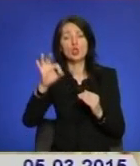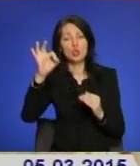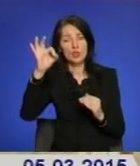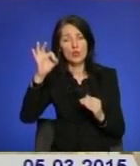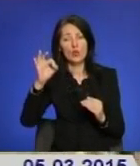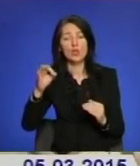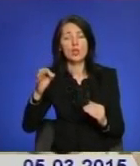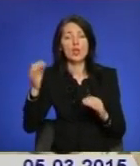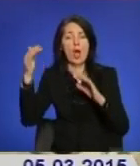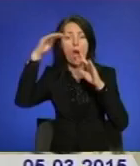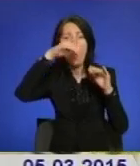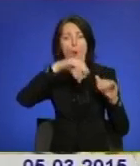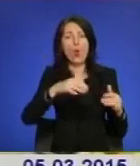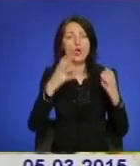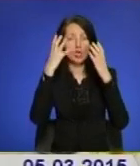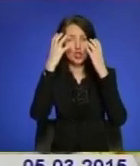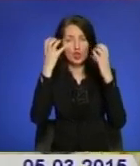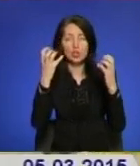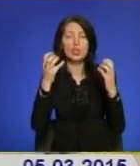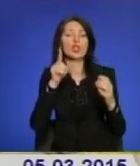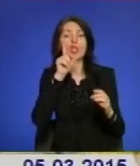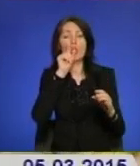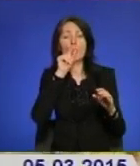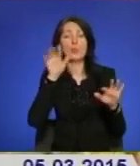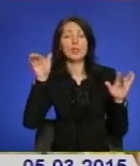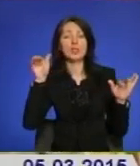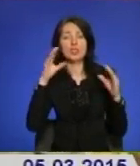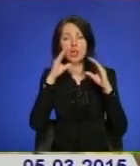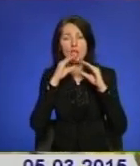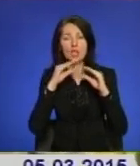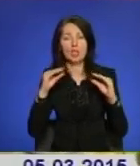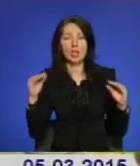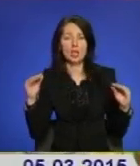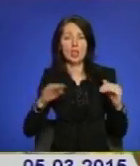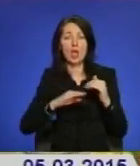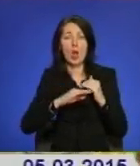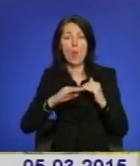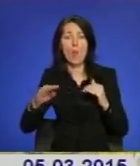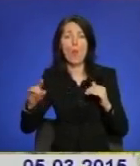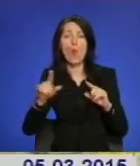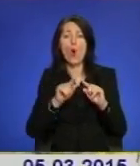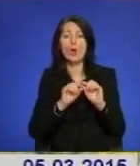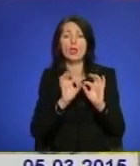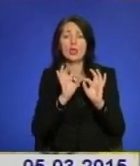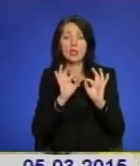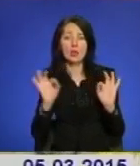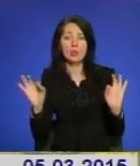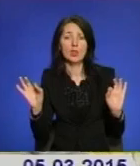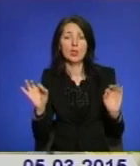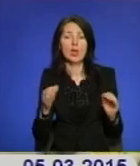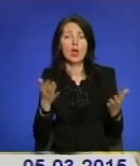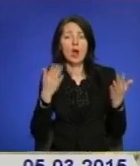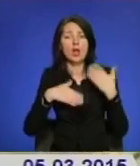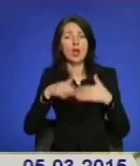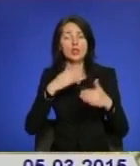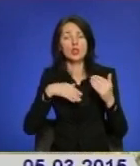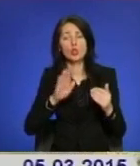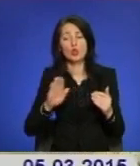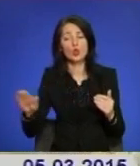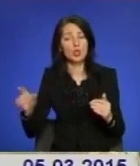гори чарують, пташечка тигне, полені міє, радіють люди, що відпочинуть. А